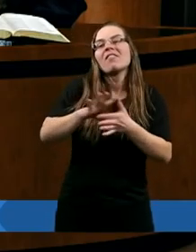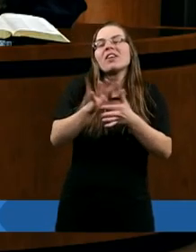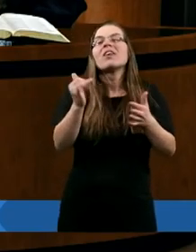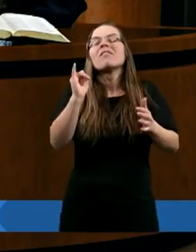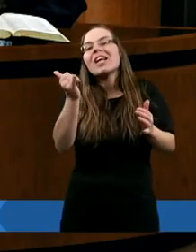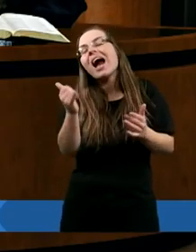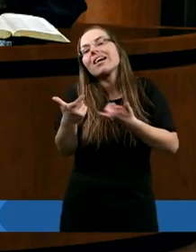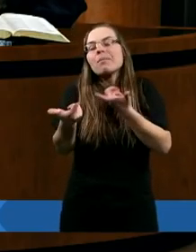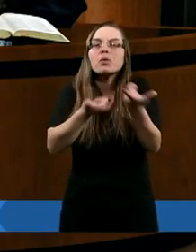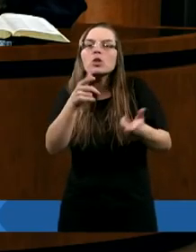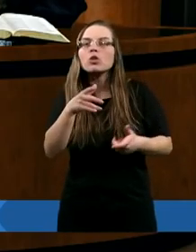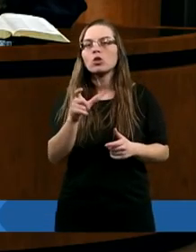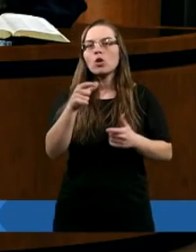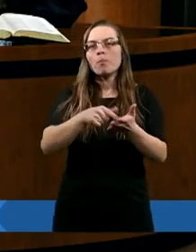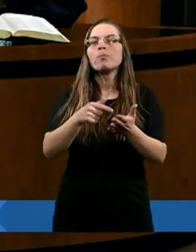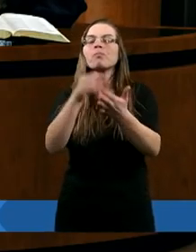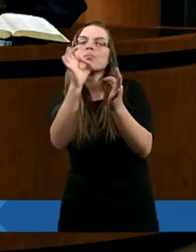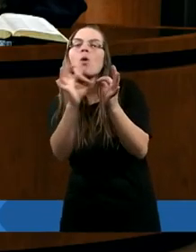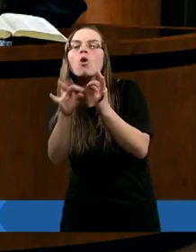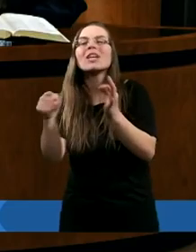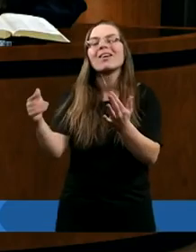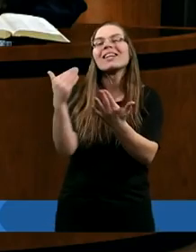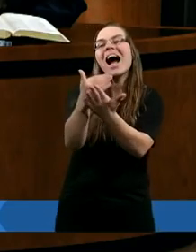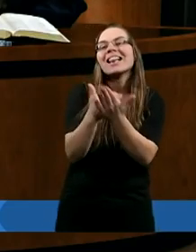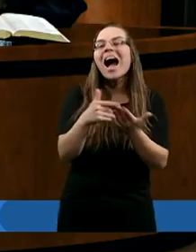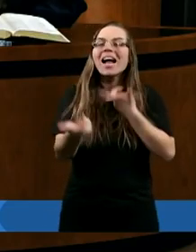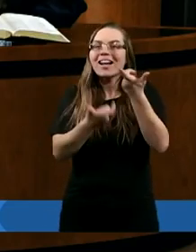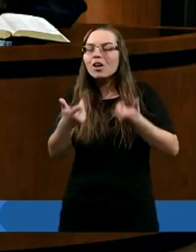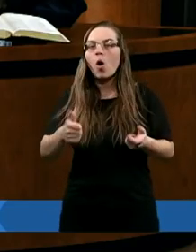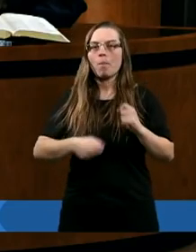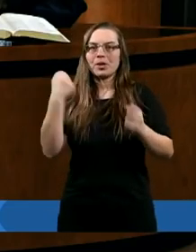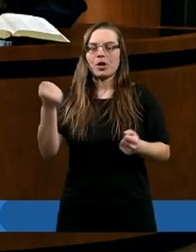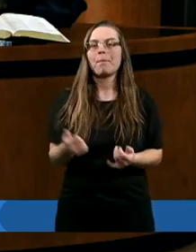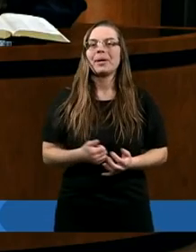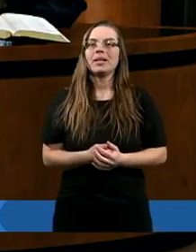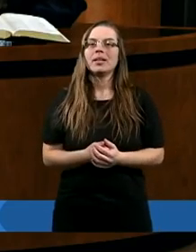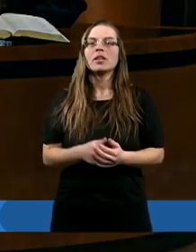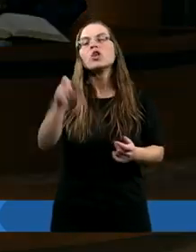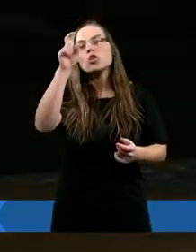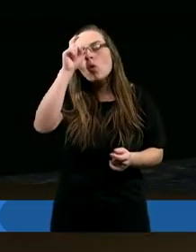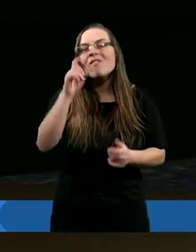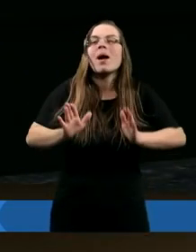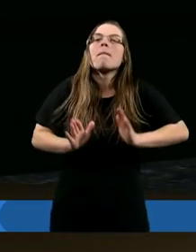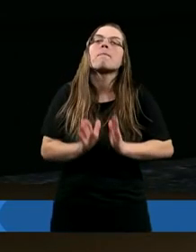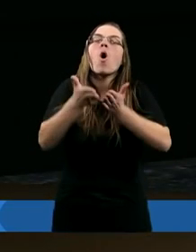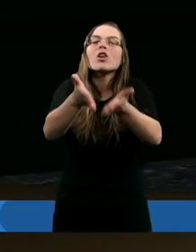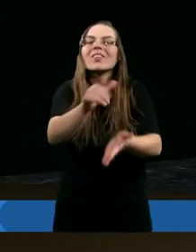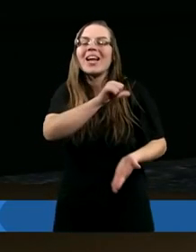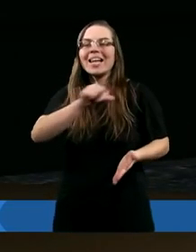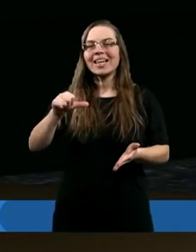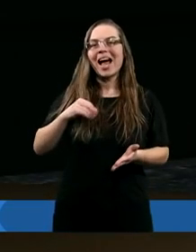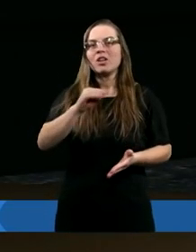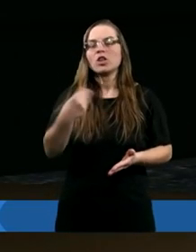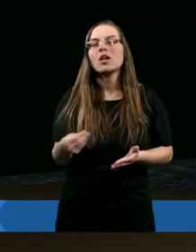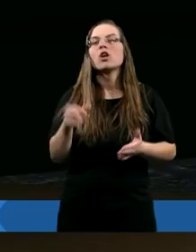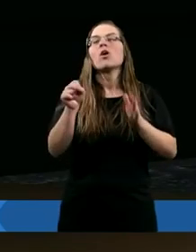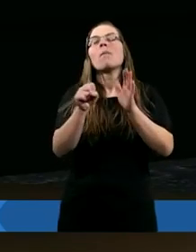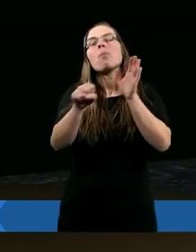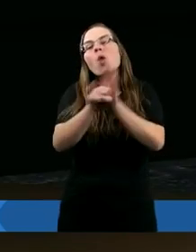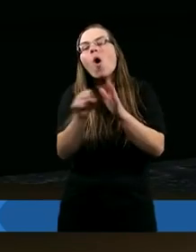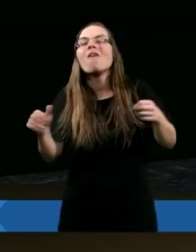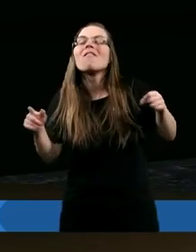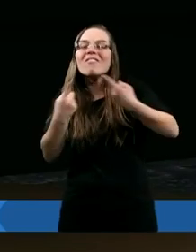budynek do szczególnego zadania. Człowiek poświęca się do